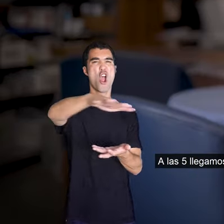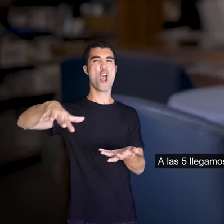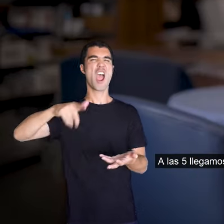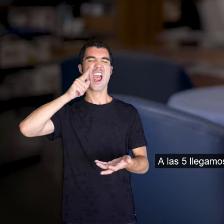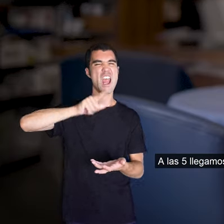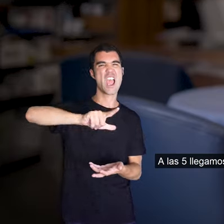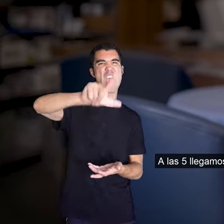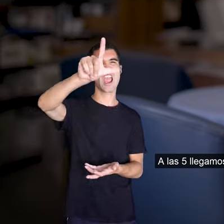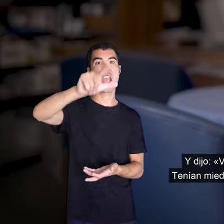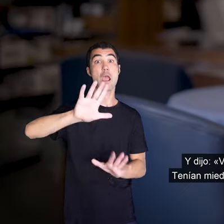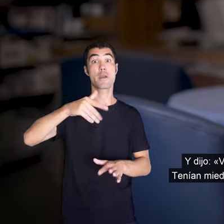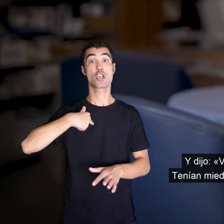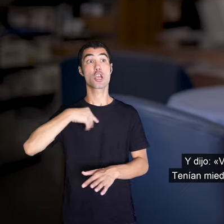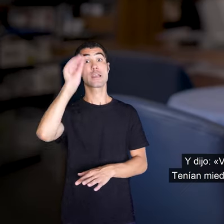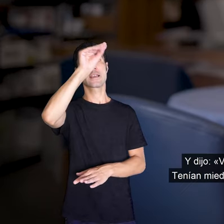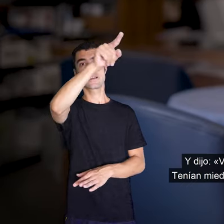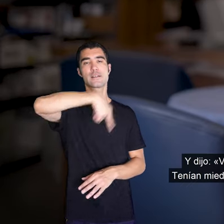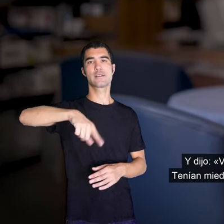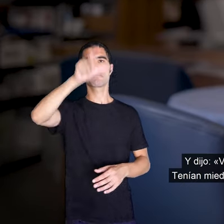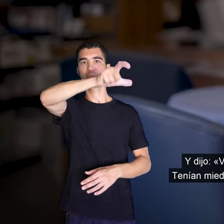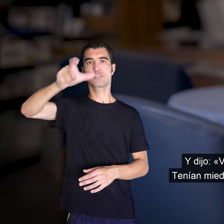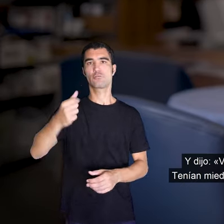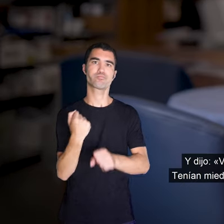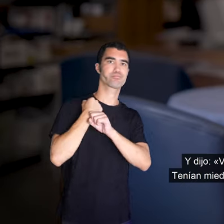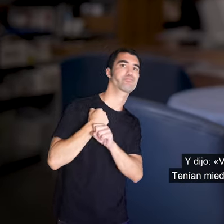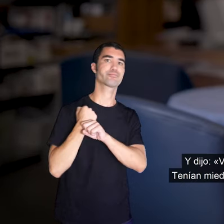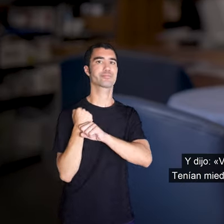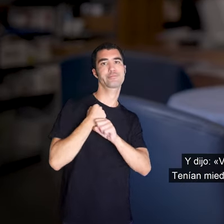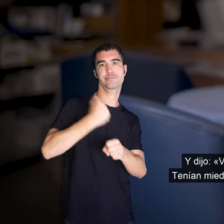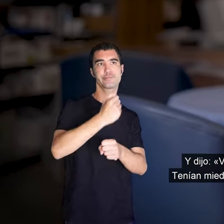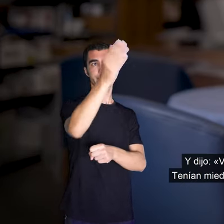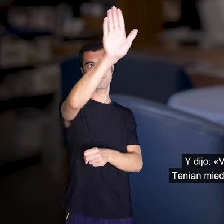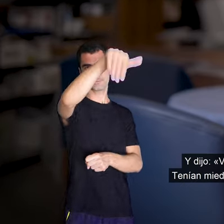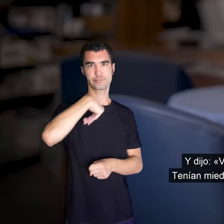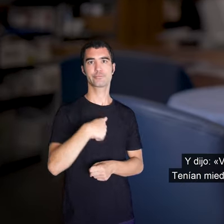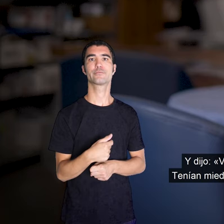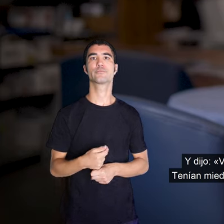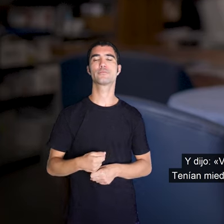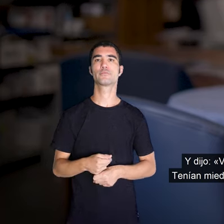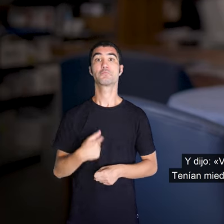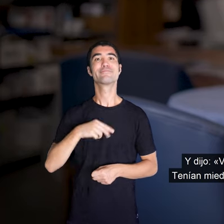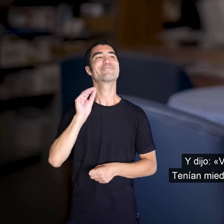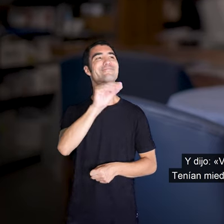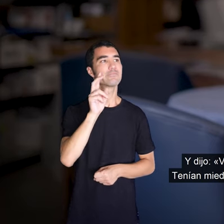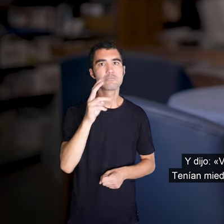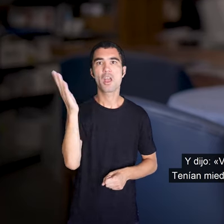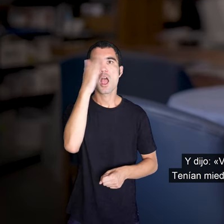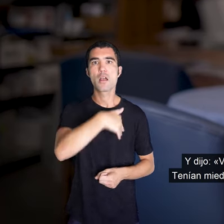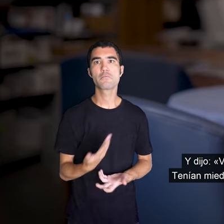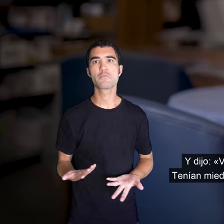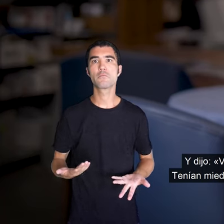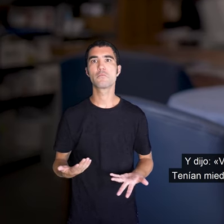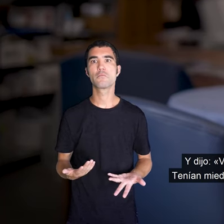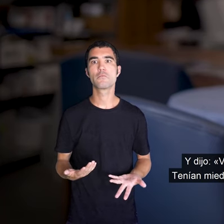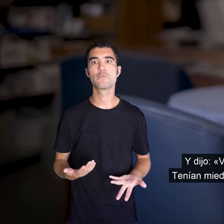bastant lluny. Diu, vaig a cercar els homes. Ell va venir, però els homes no en vengué cap.